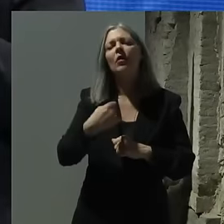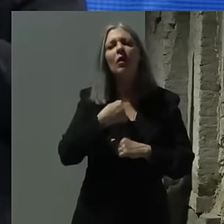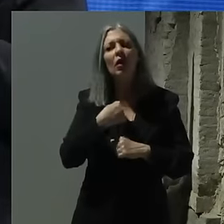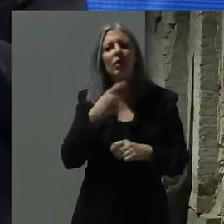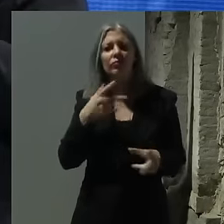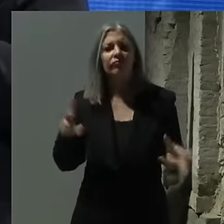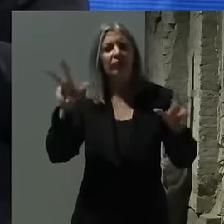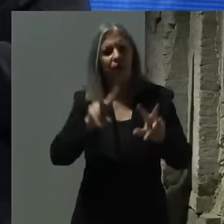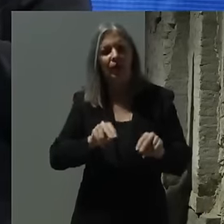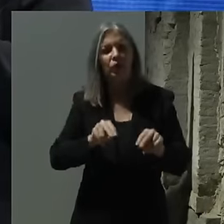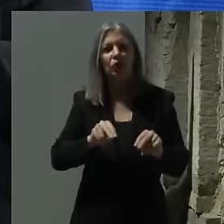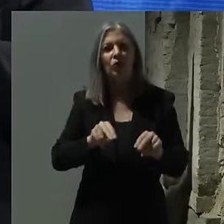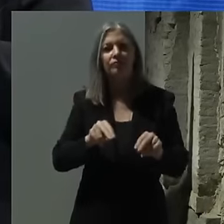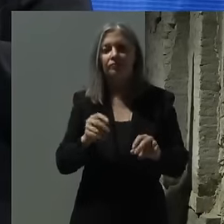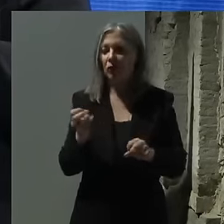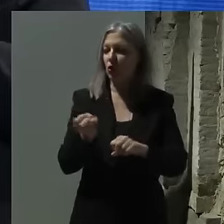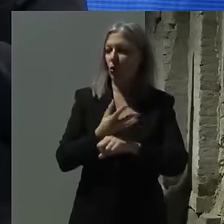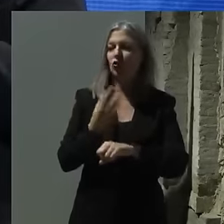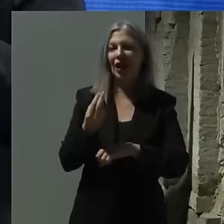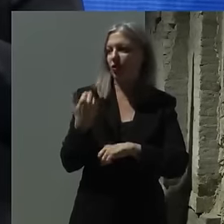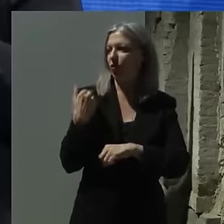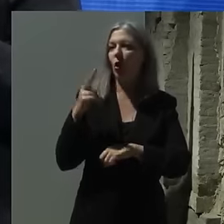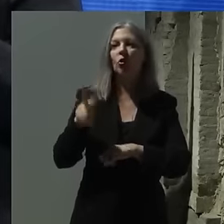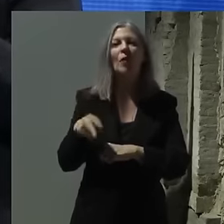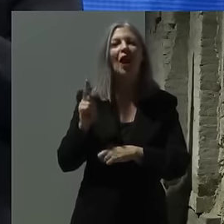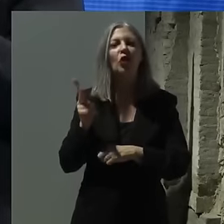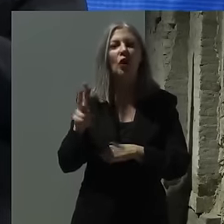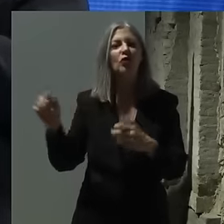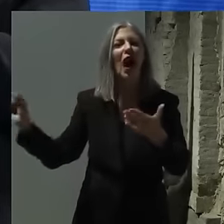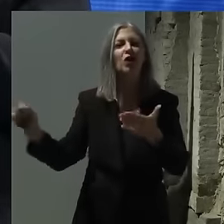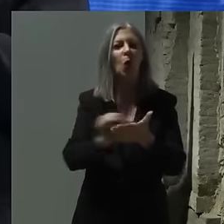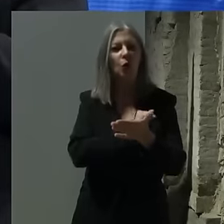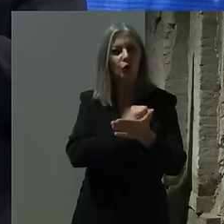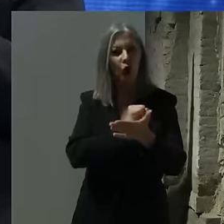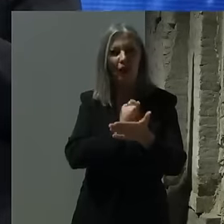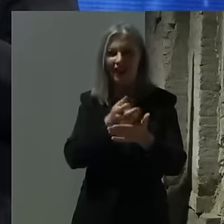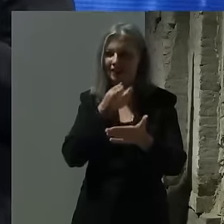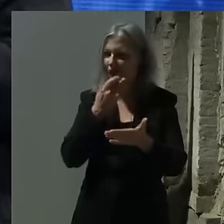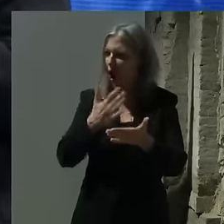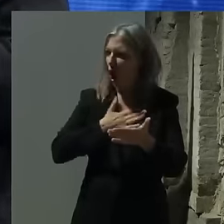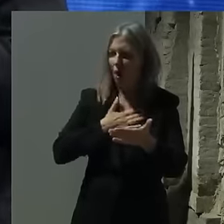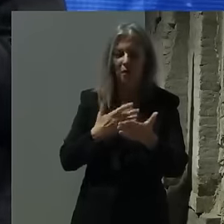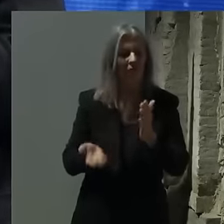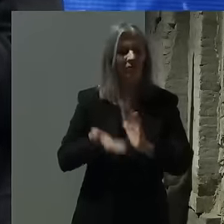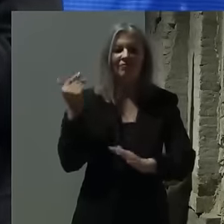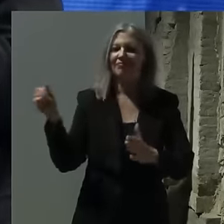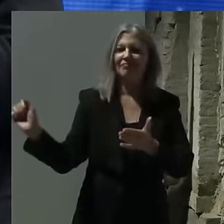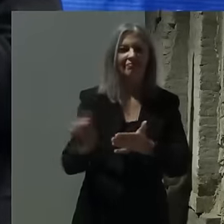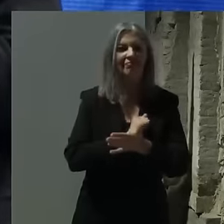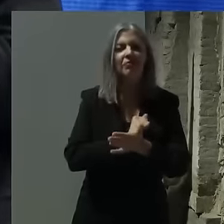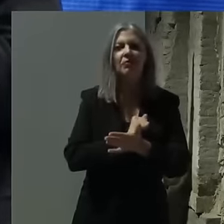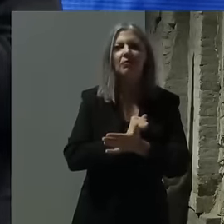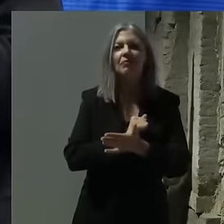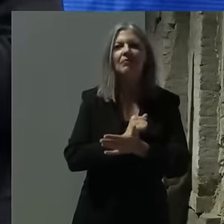quando c'è stata l'assoluzione nel 2012, la prima domanda mi è stata fatta a chi dedicasse